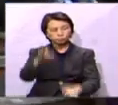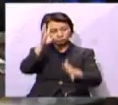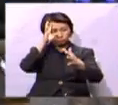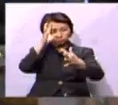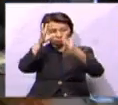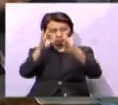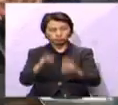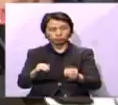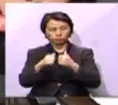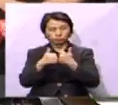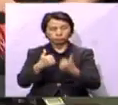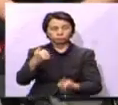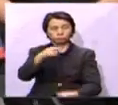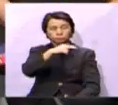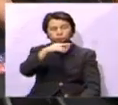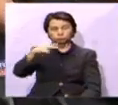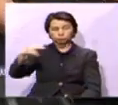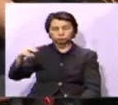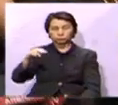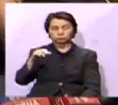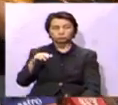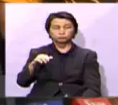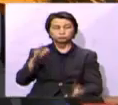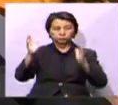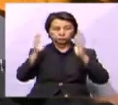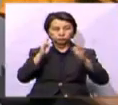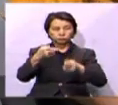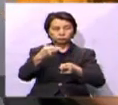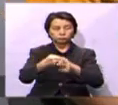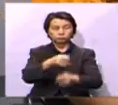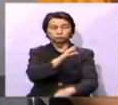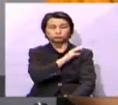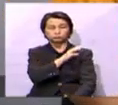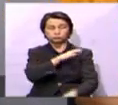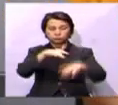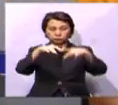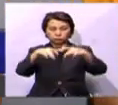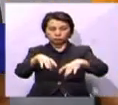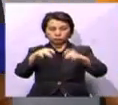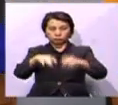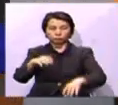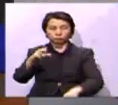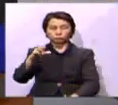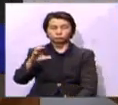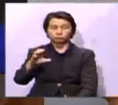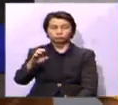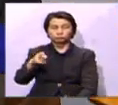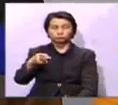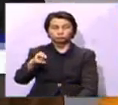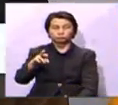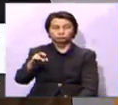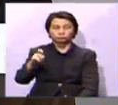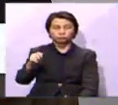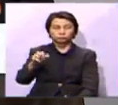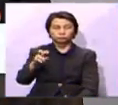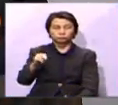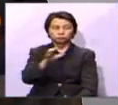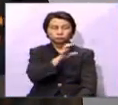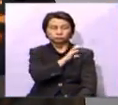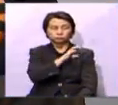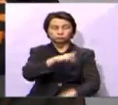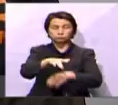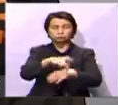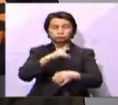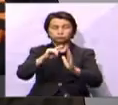Keputusan Kesatuan Renang Amatur Malaysia menamakan jurulatih Australia Christian Broca sebagai penolong jurulatih bermula